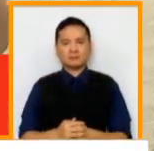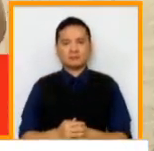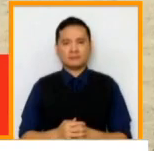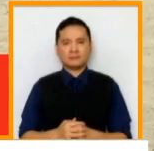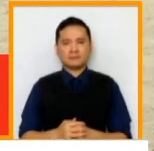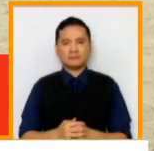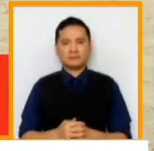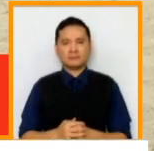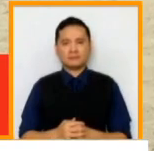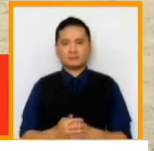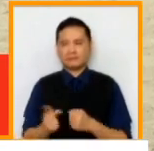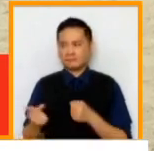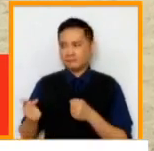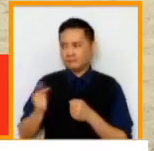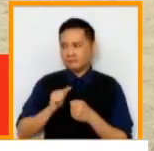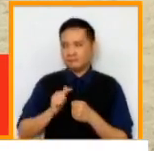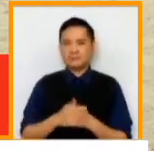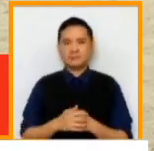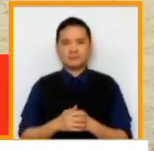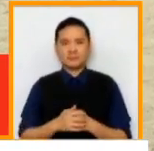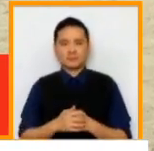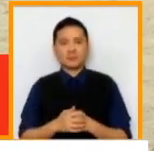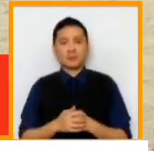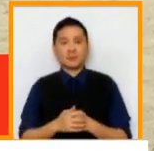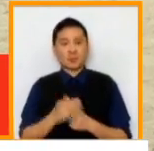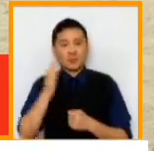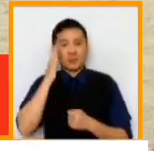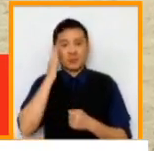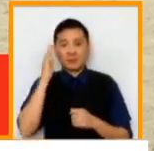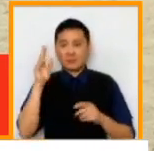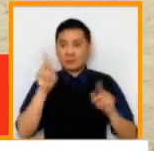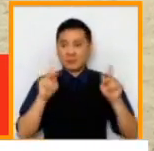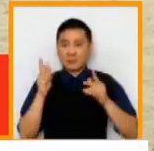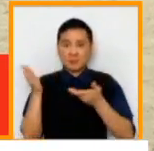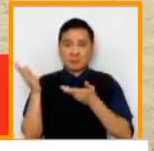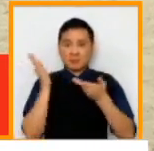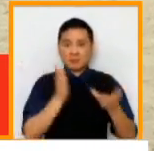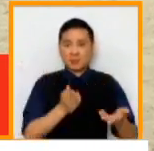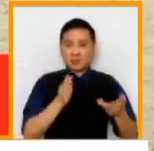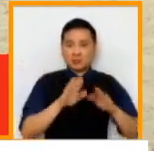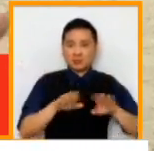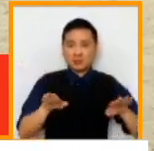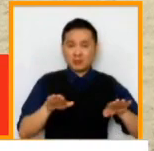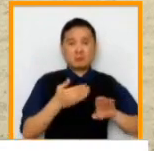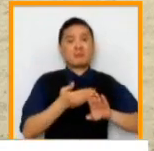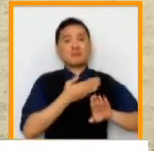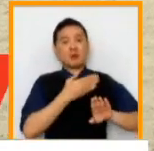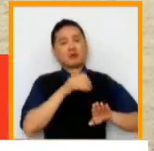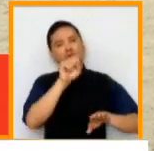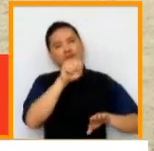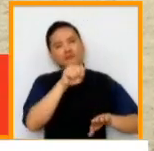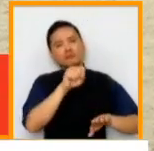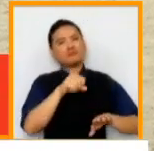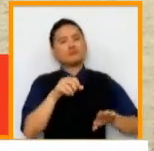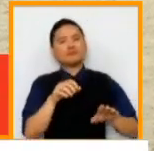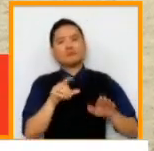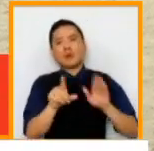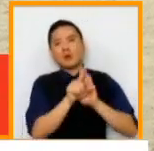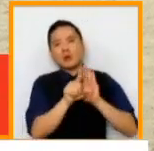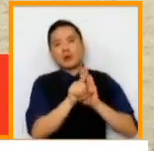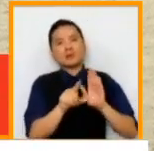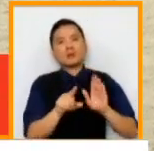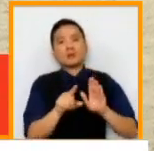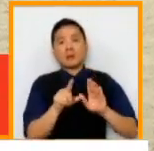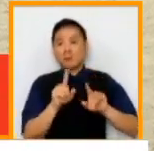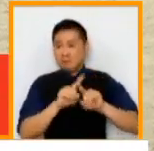Ako, Maris, nung una, hindi yan nasunod. Kasi pagbukas nito, kaninang 5:30 a.m., nagpasukan na lahat kasama pati mga bata. Hindi